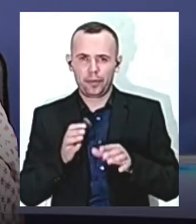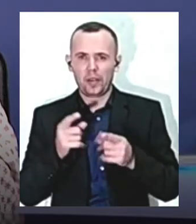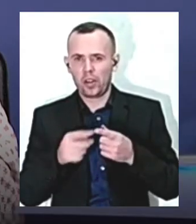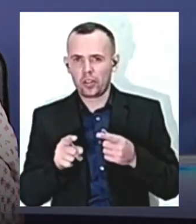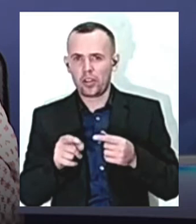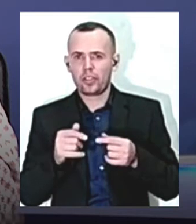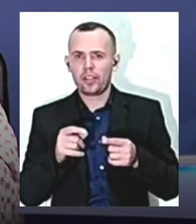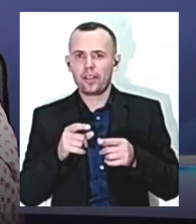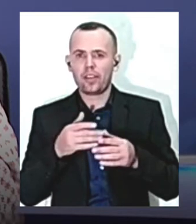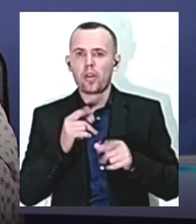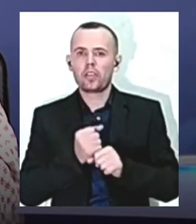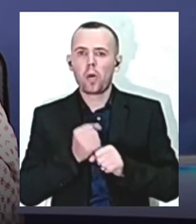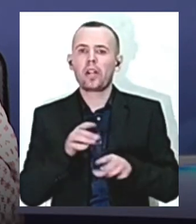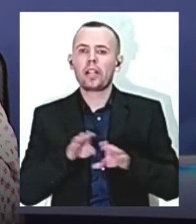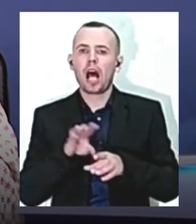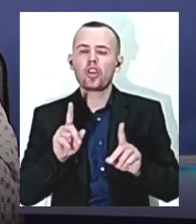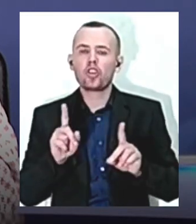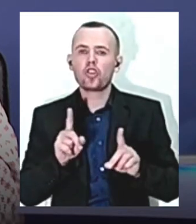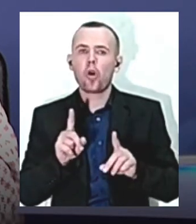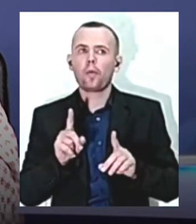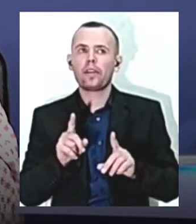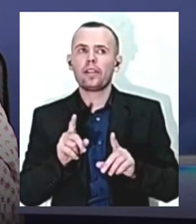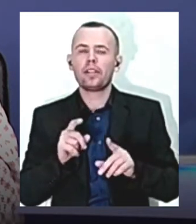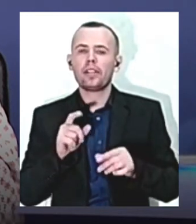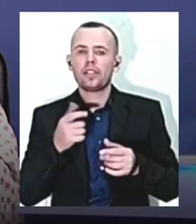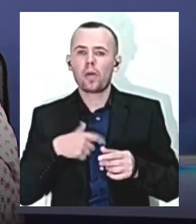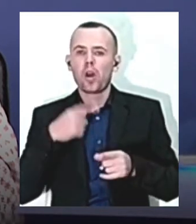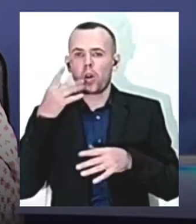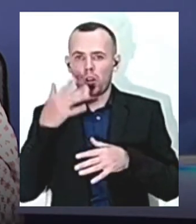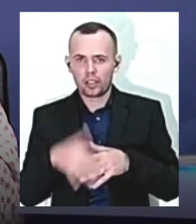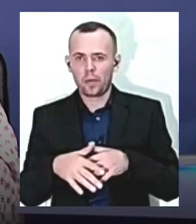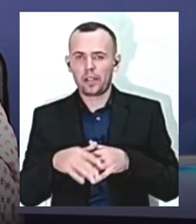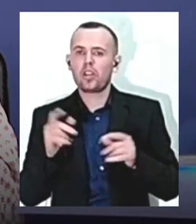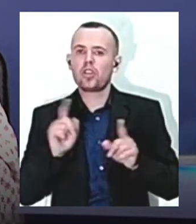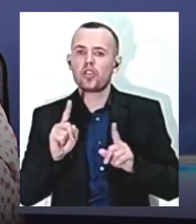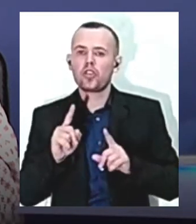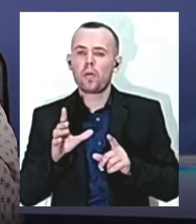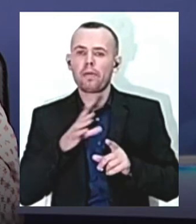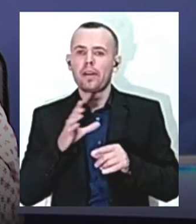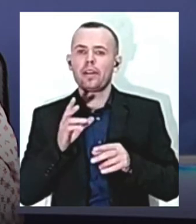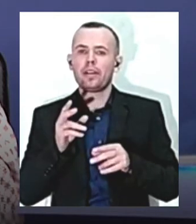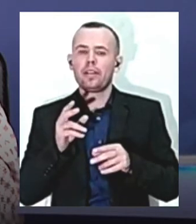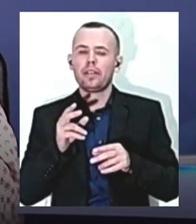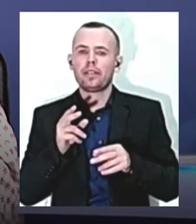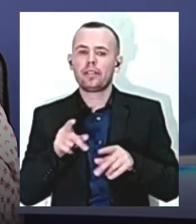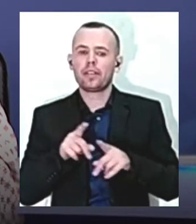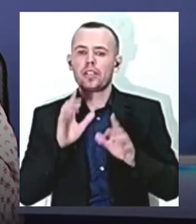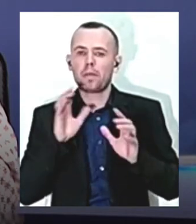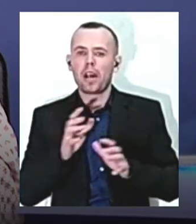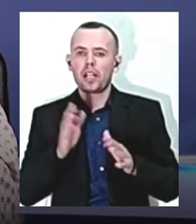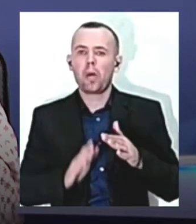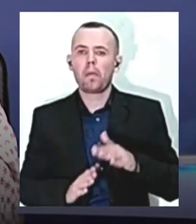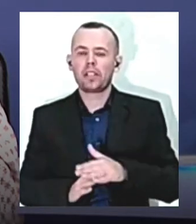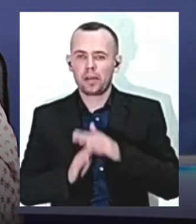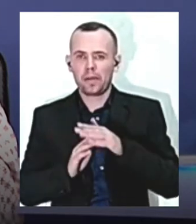так, щоб знайти розумний баланс, щоб в кінцевому випадку зберегти максимально індивідуалістичних